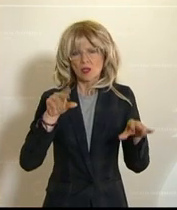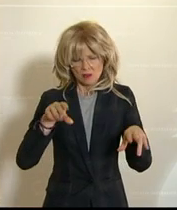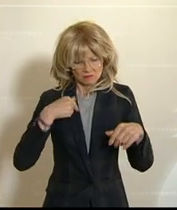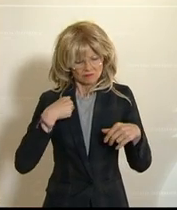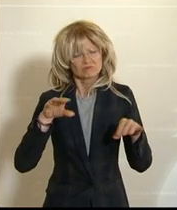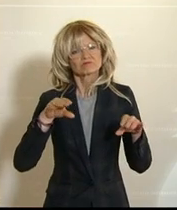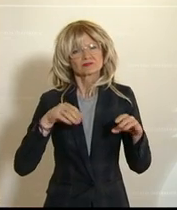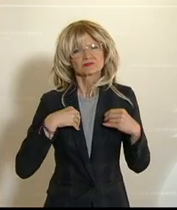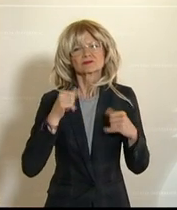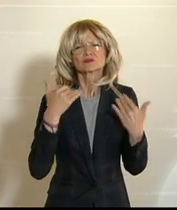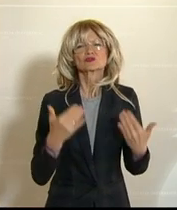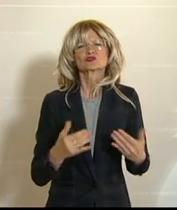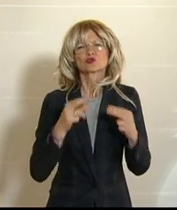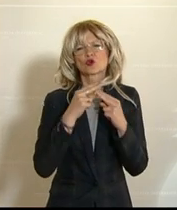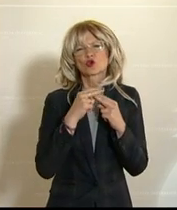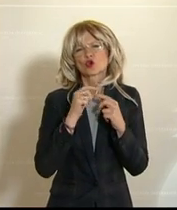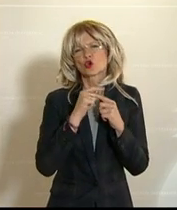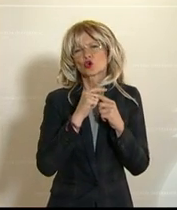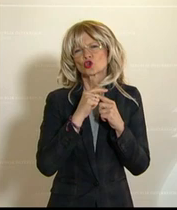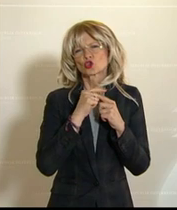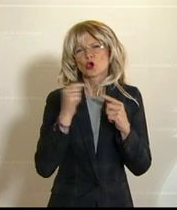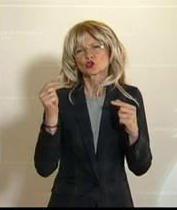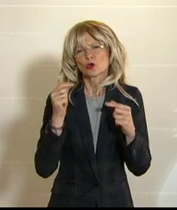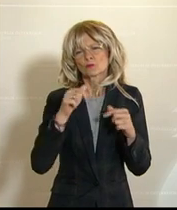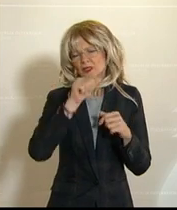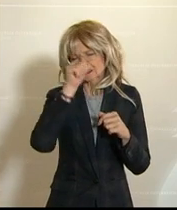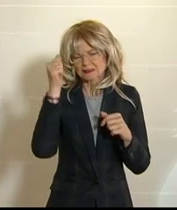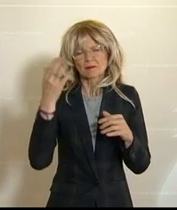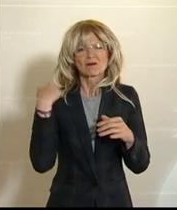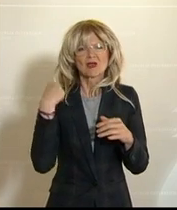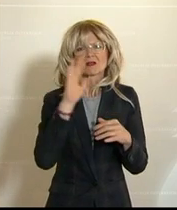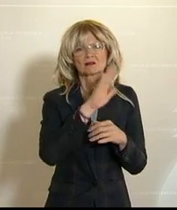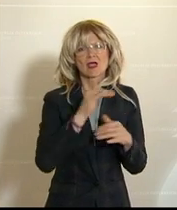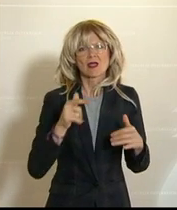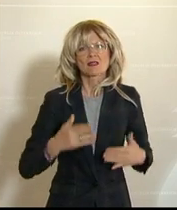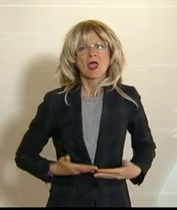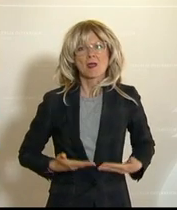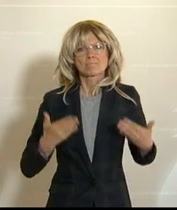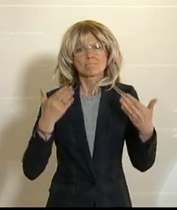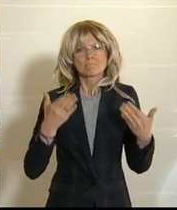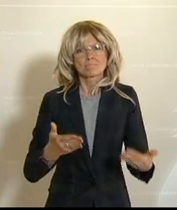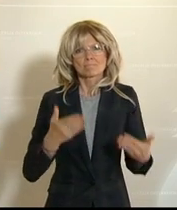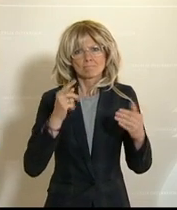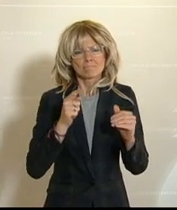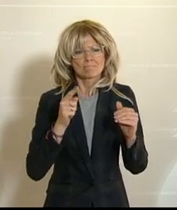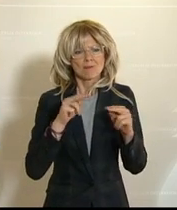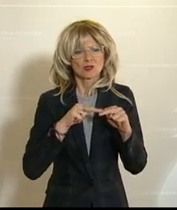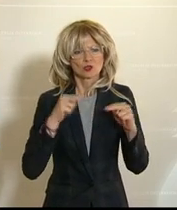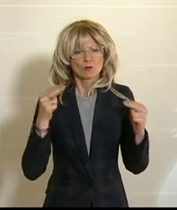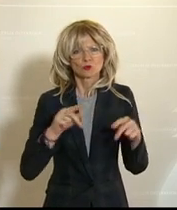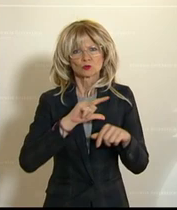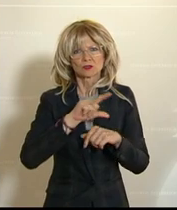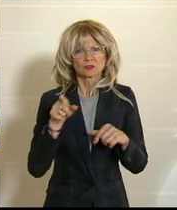Dieser Spitzname wurde in seinem Heimatbundesland verpasst, in Oberösterreich. Aber dann wird er sich halt